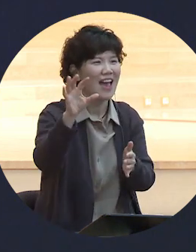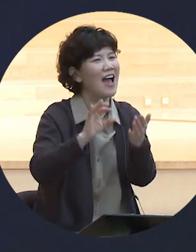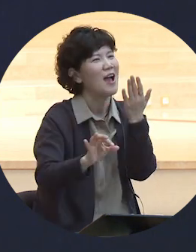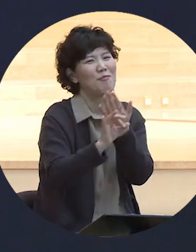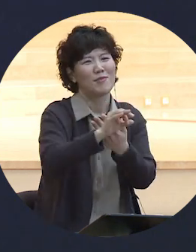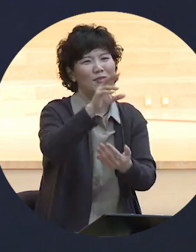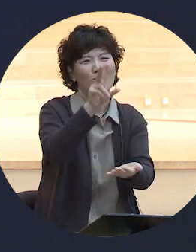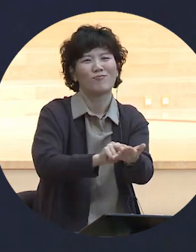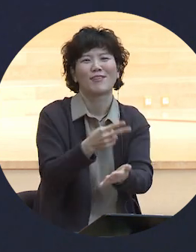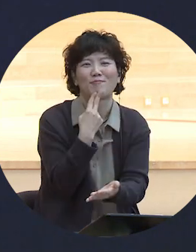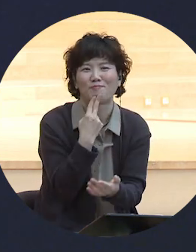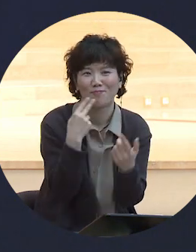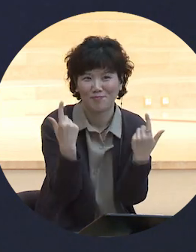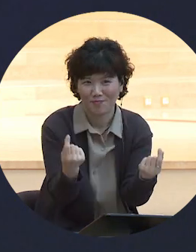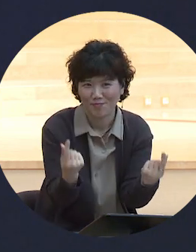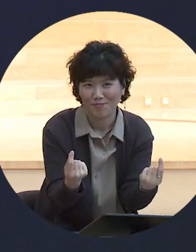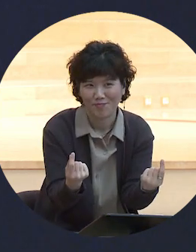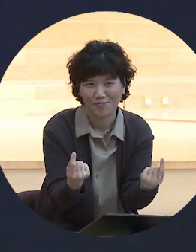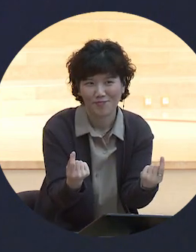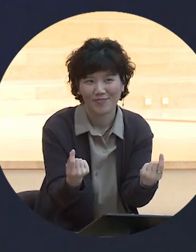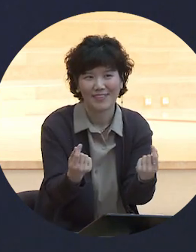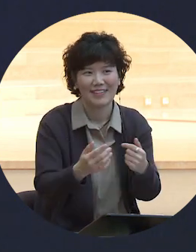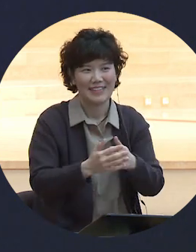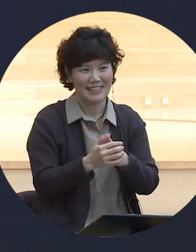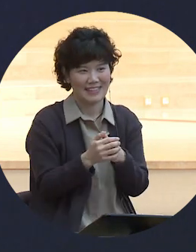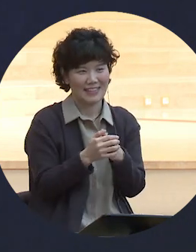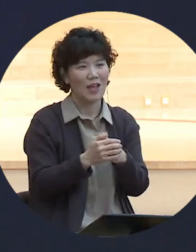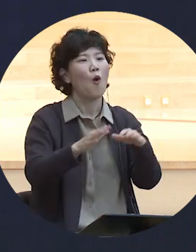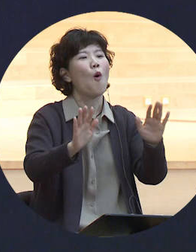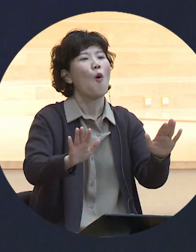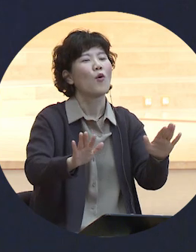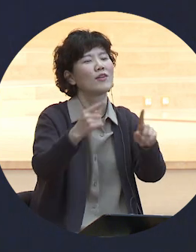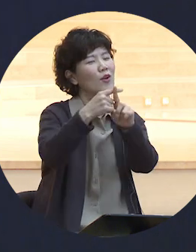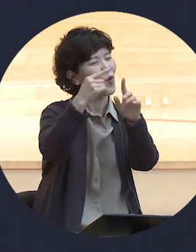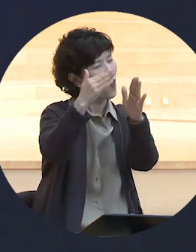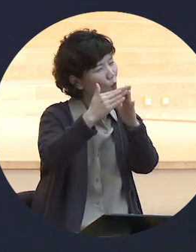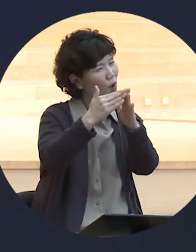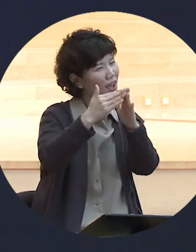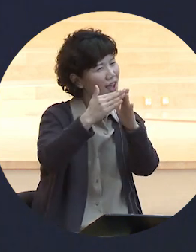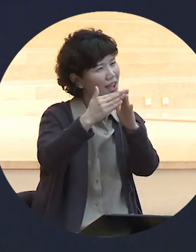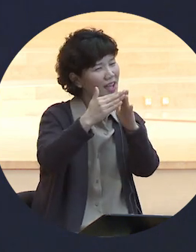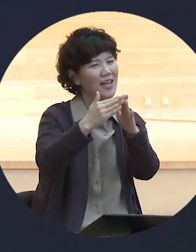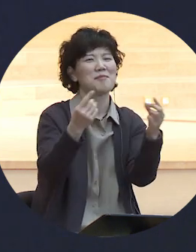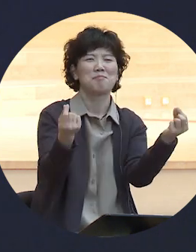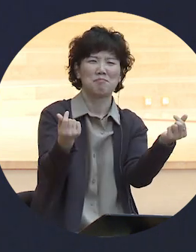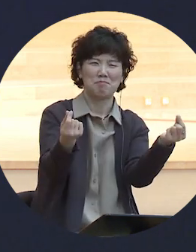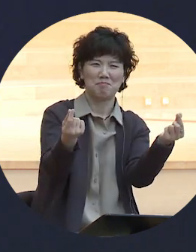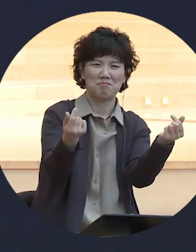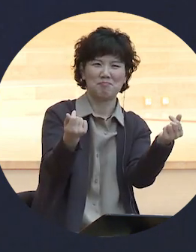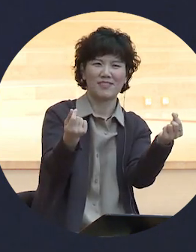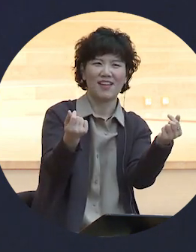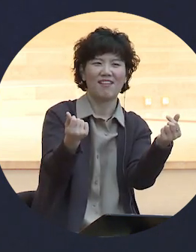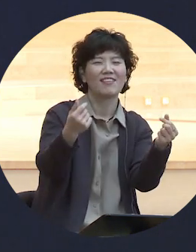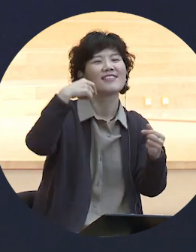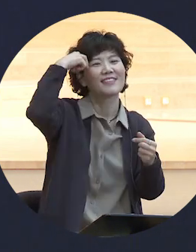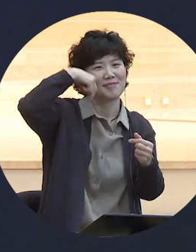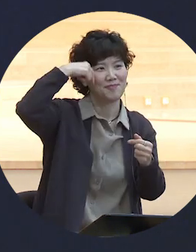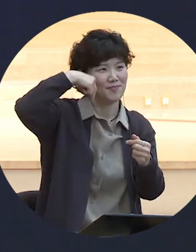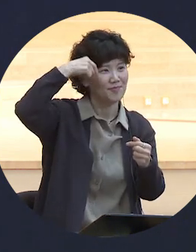말굽을 만들 수 있게 되어지는 것입니다. 오늘날 교회도 비슷한 일이 일어나고 있는 것